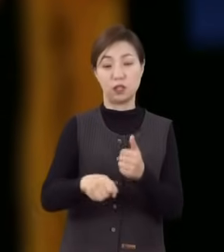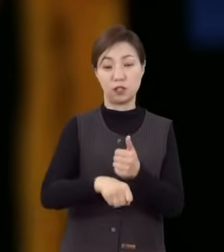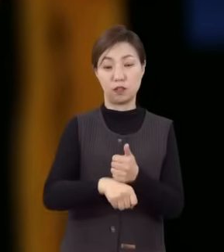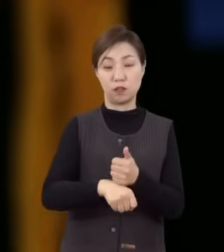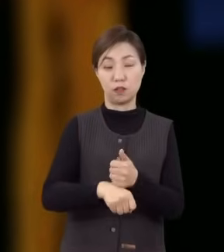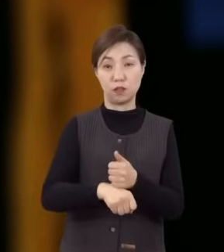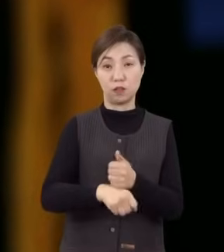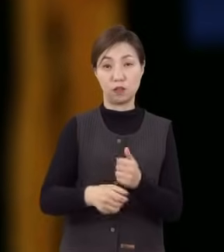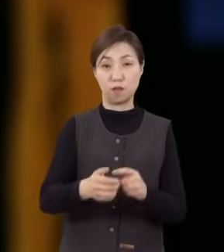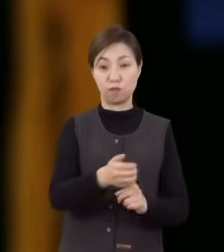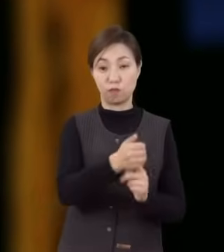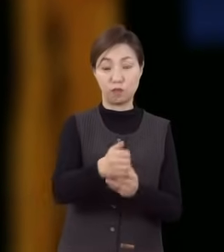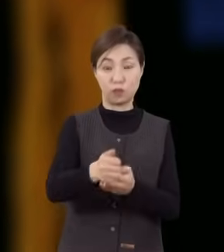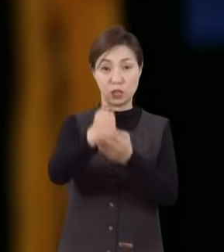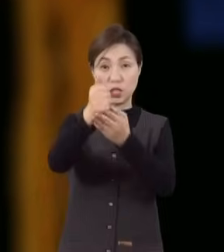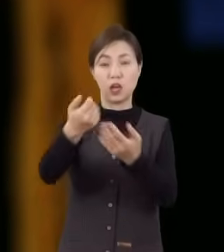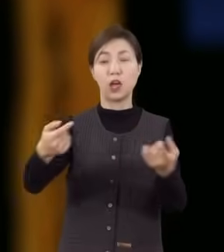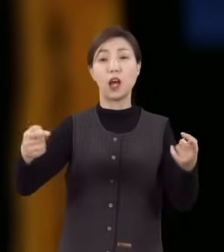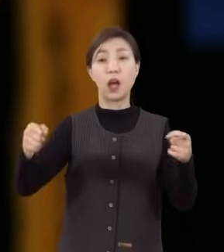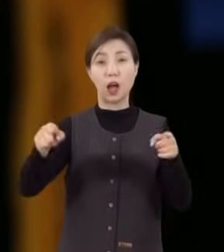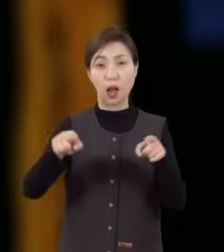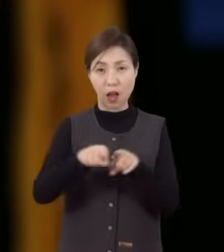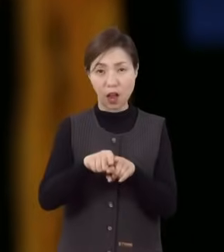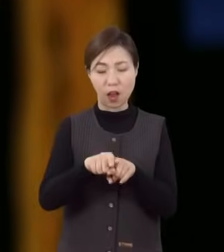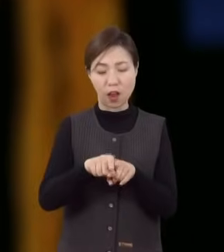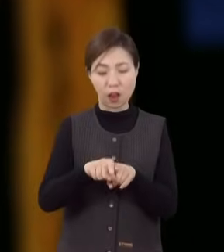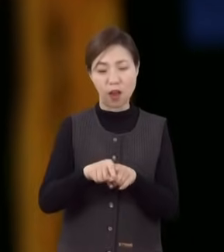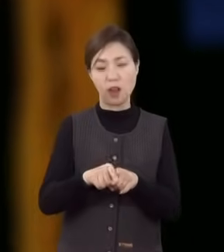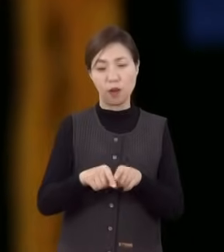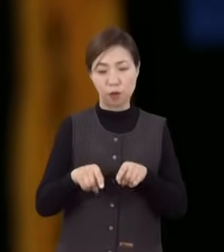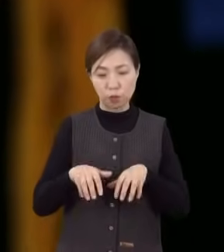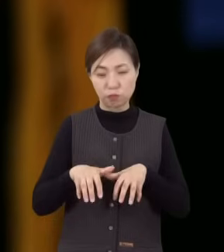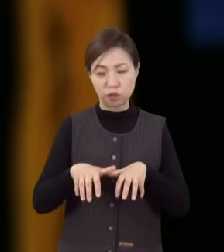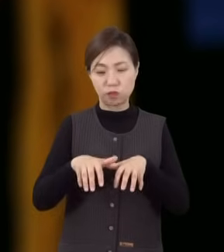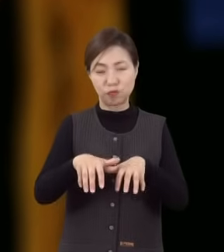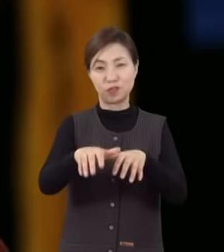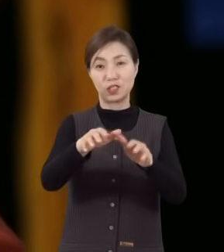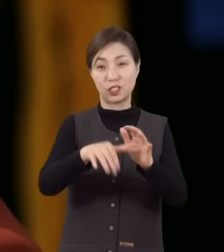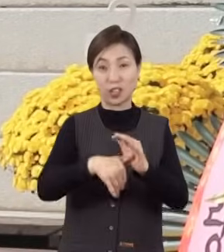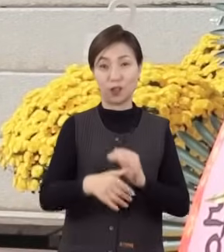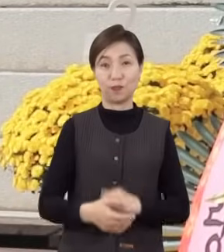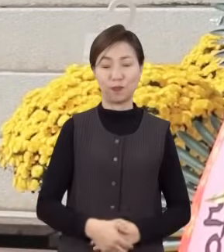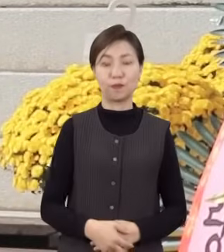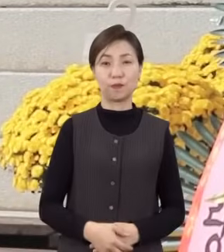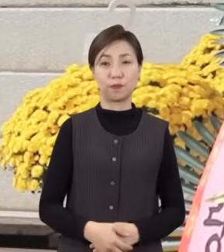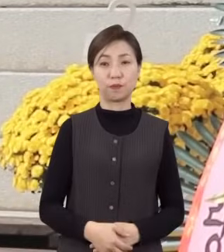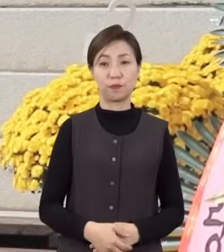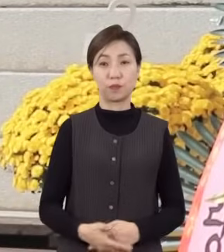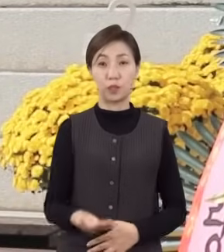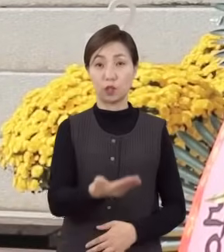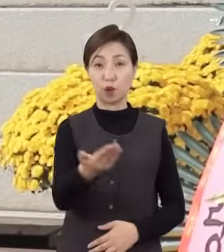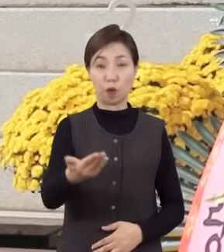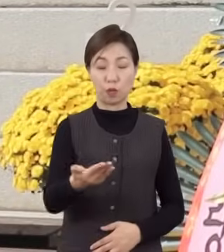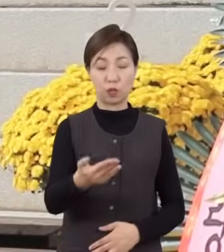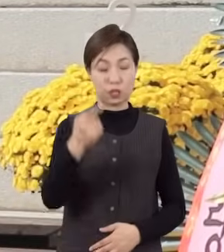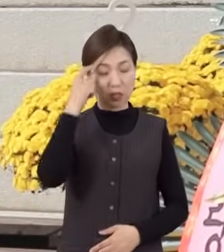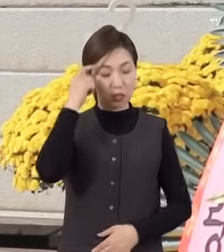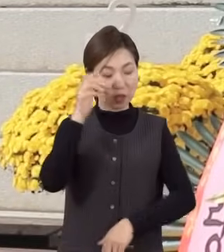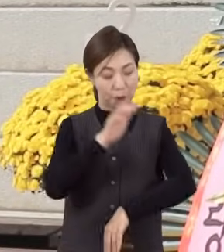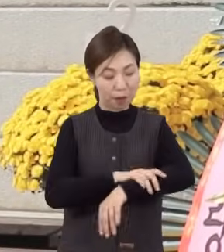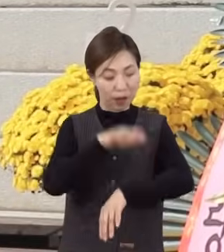지혜제일 사리불 스님, 사리불 스님이 뒤에서 이렇게 따라오고 있었대요. 여러분 반야심경 읽을